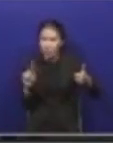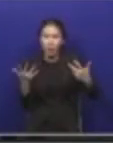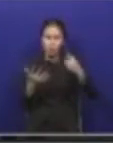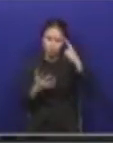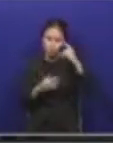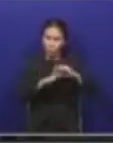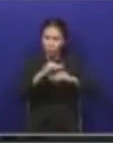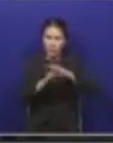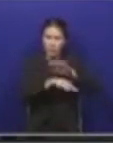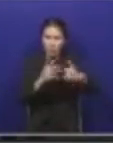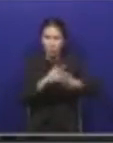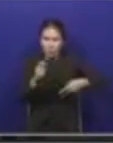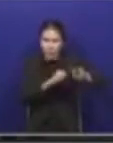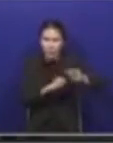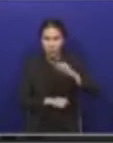นี่เป็นสิ่งที่ผมเสียใจมากเลยยอมรับไม่ได้ถ้าประธานครับผมคิดว่าผมจะไม่ร่วงรายละเอียดแต่ว่าท่านเทียบอยู่ทางนั้นเนี่ยเอามาฝากผมก็ต้องลงรายละเอียดแหละในกระทรวงศึกษาธิการเนี่ย